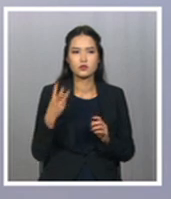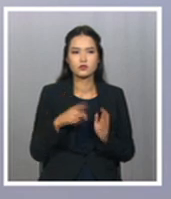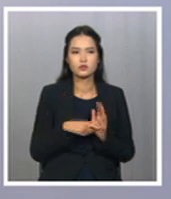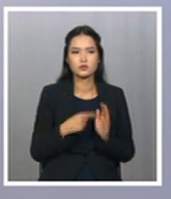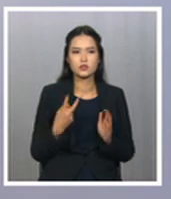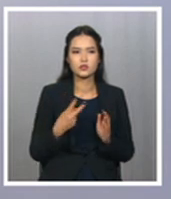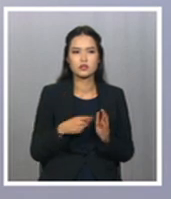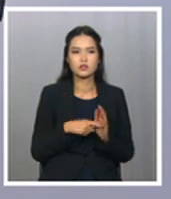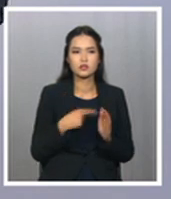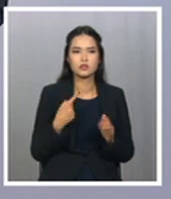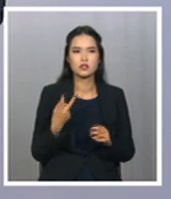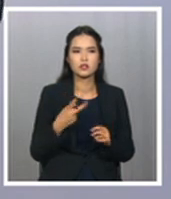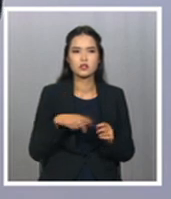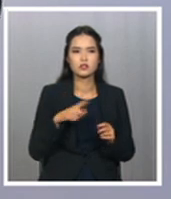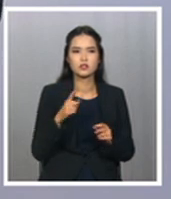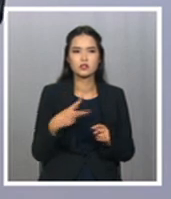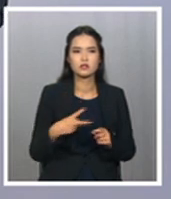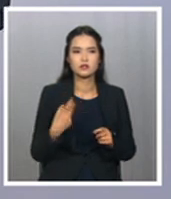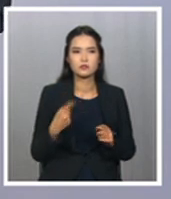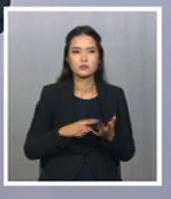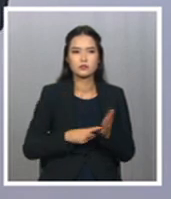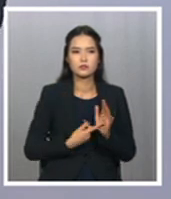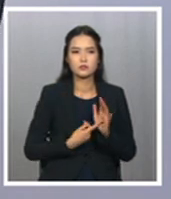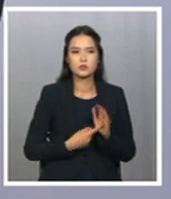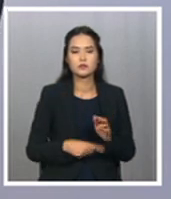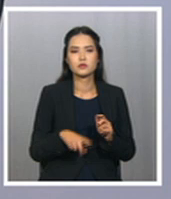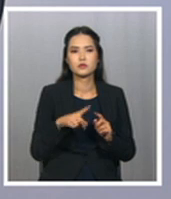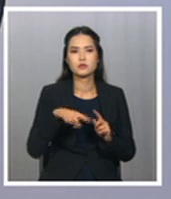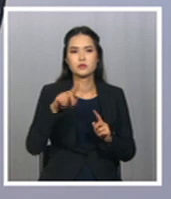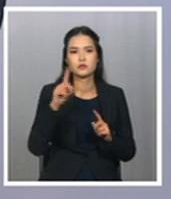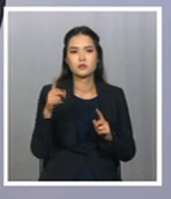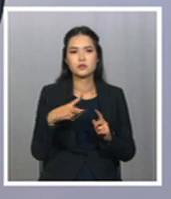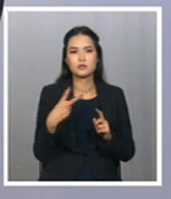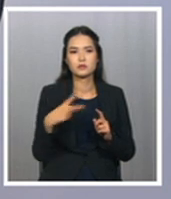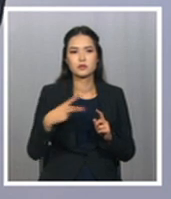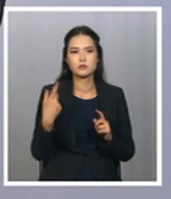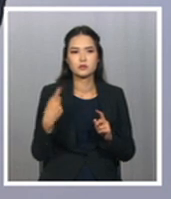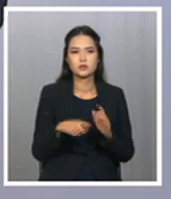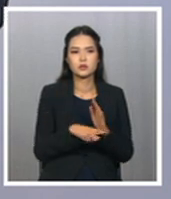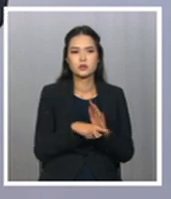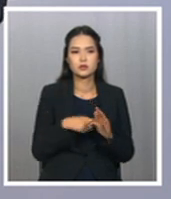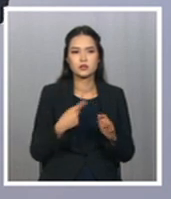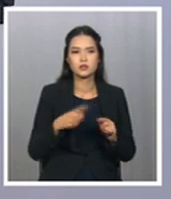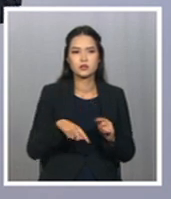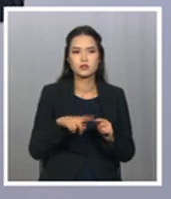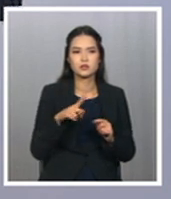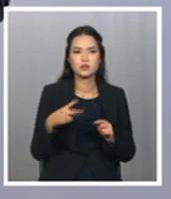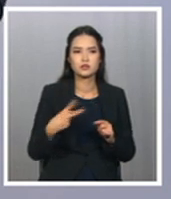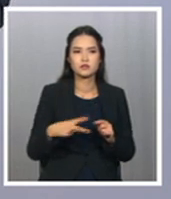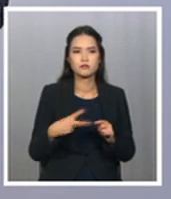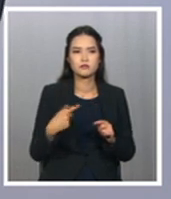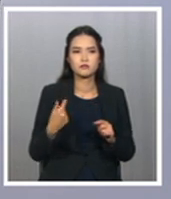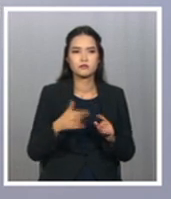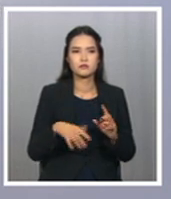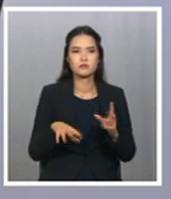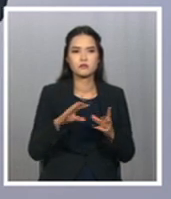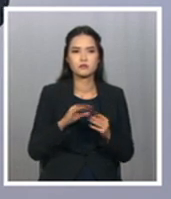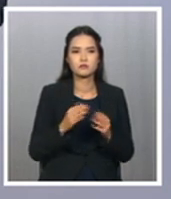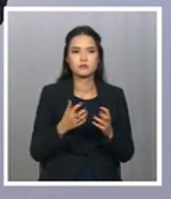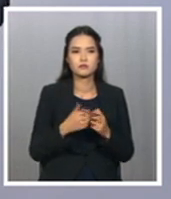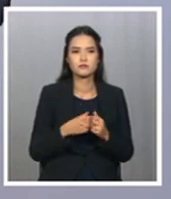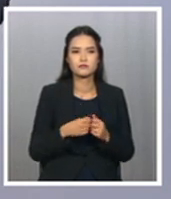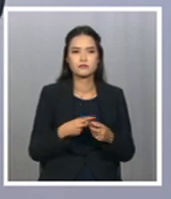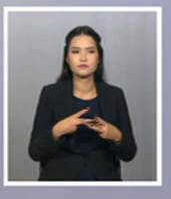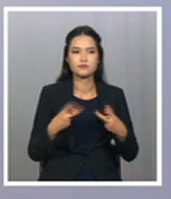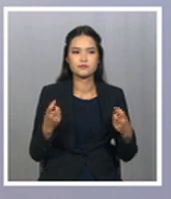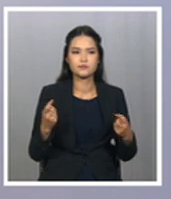де бөлшектің бөліміндегі иррационалдан құтылу үшін мына бөлшектің бөлімін де алымда түбір асты 21-ге көбейтіп шығайық. Сонда